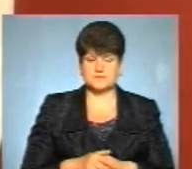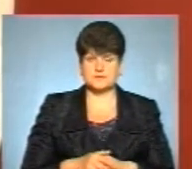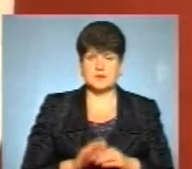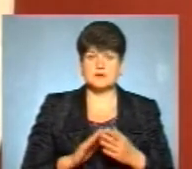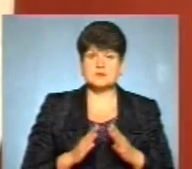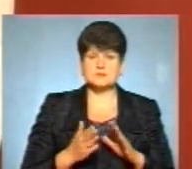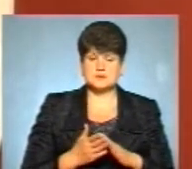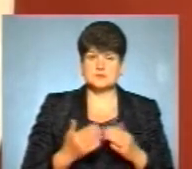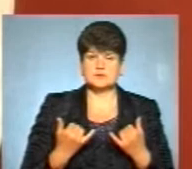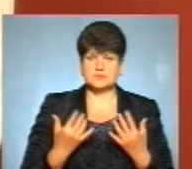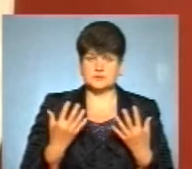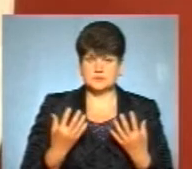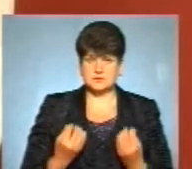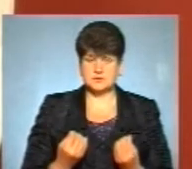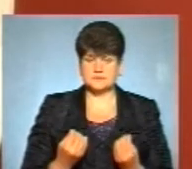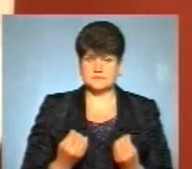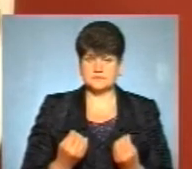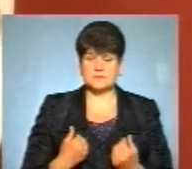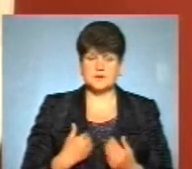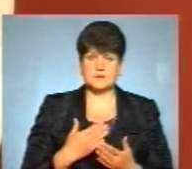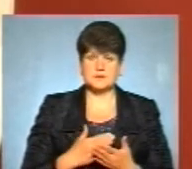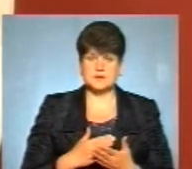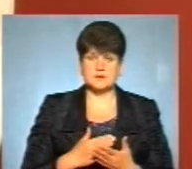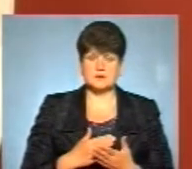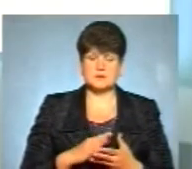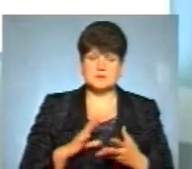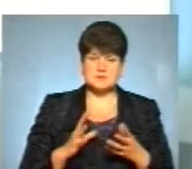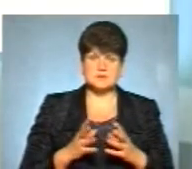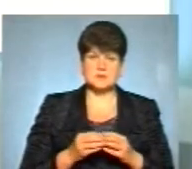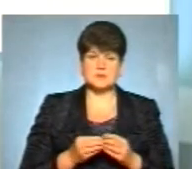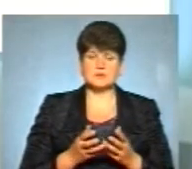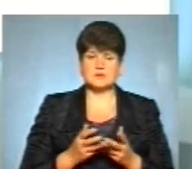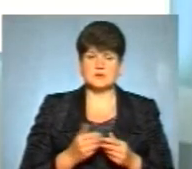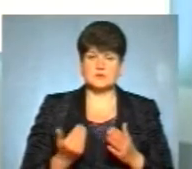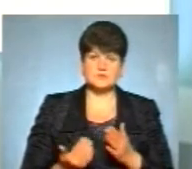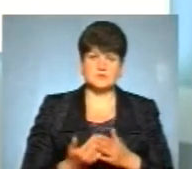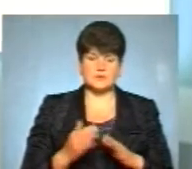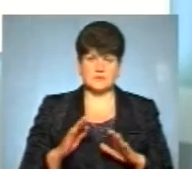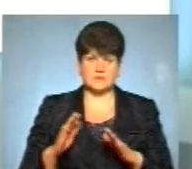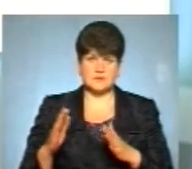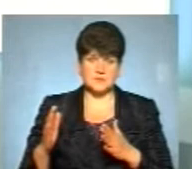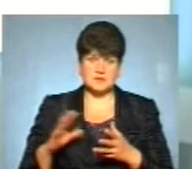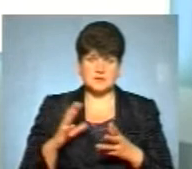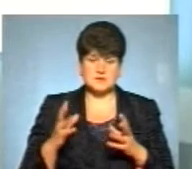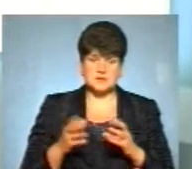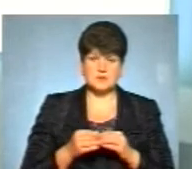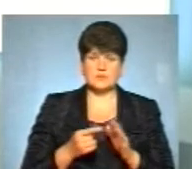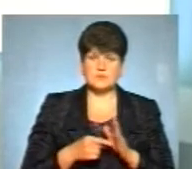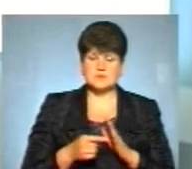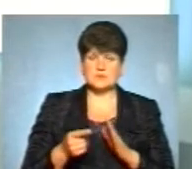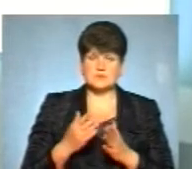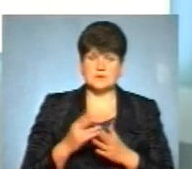Станом на сьогоднішній день ми маємо загальну кількість нових випадків. Загалом по місту Тернополю